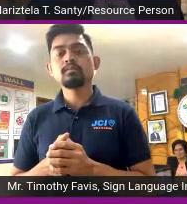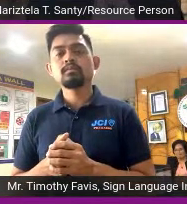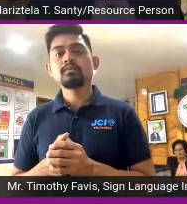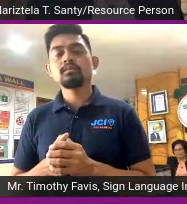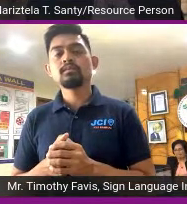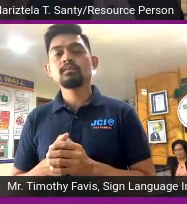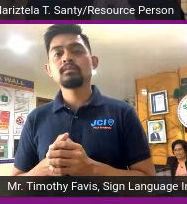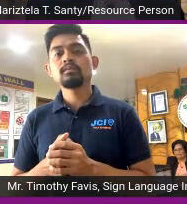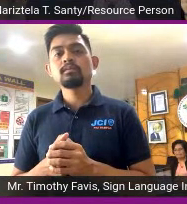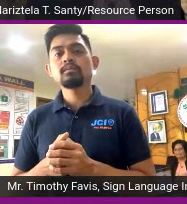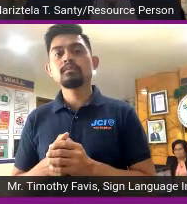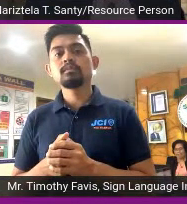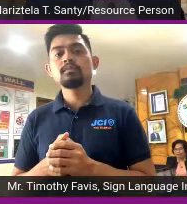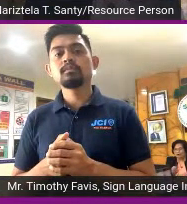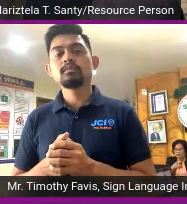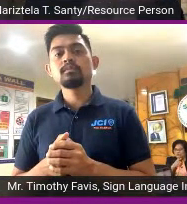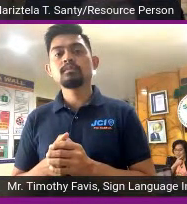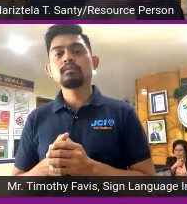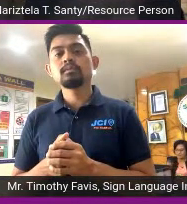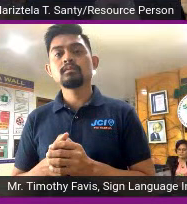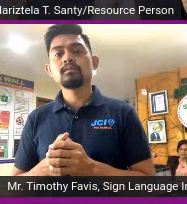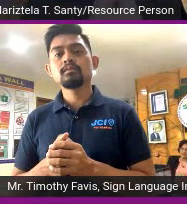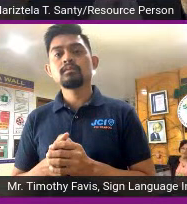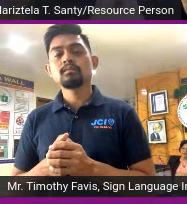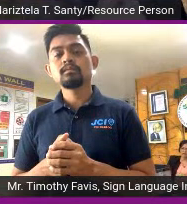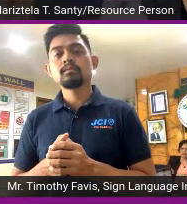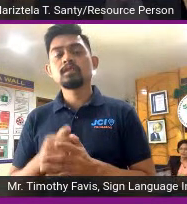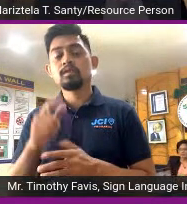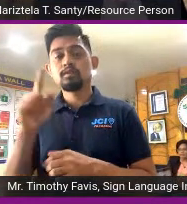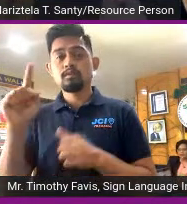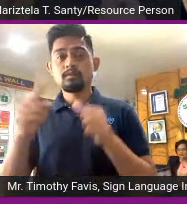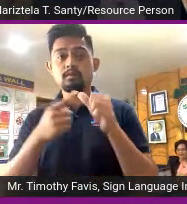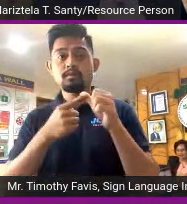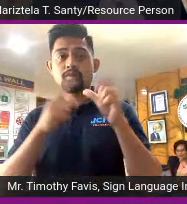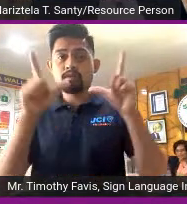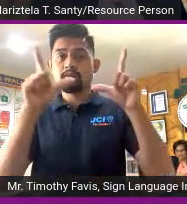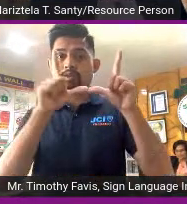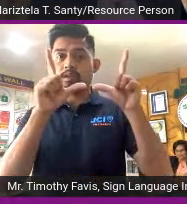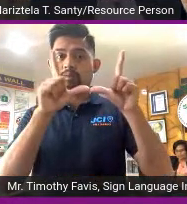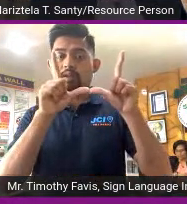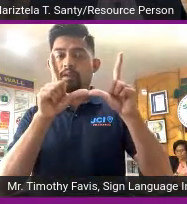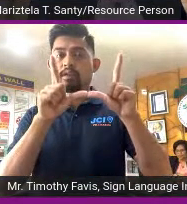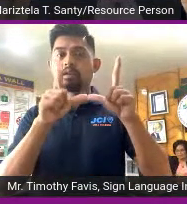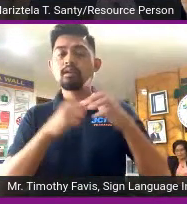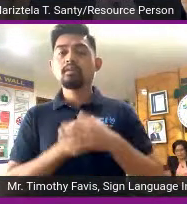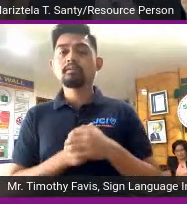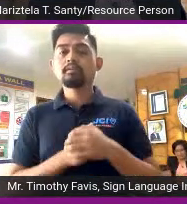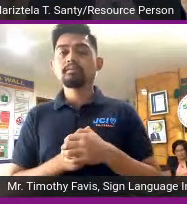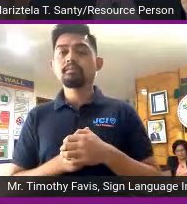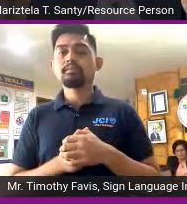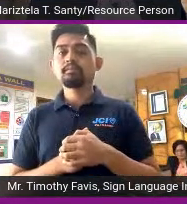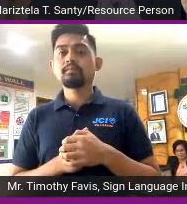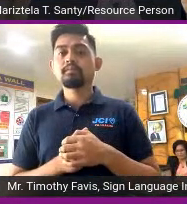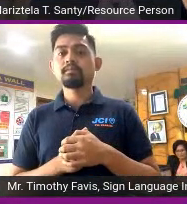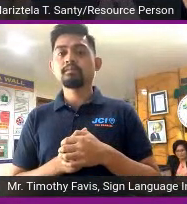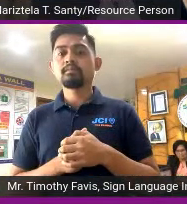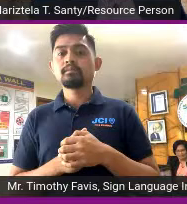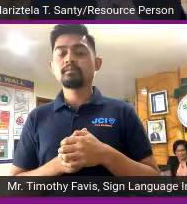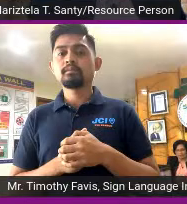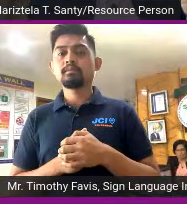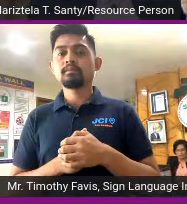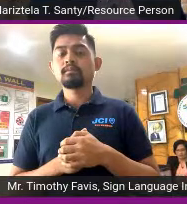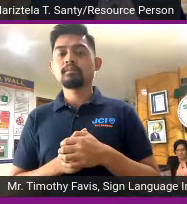be. Then all the first level are supported by katalingkasan